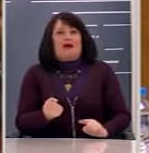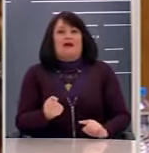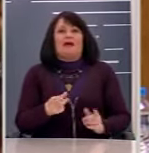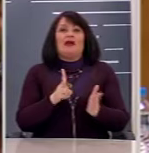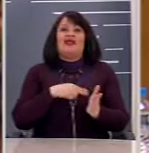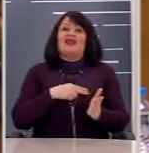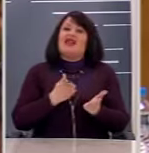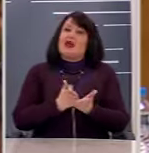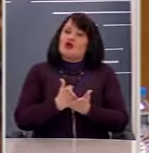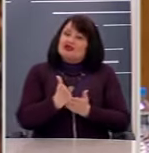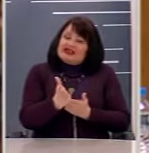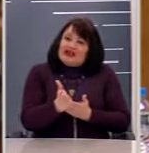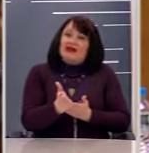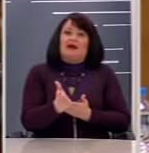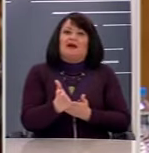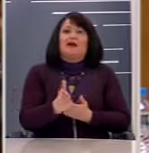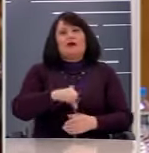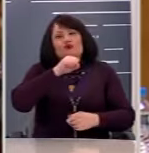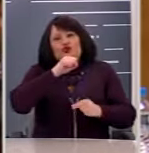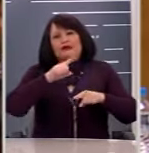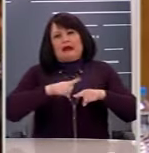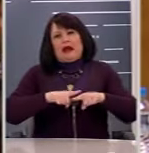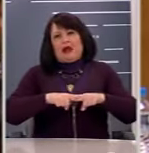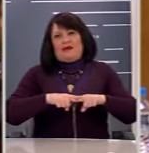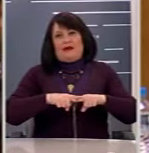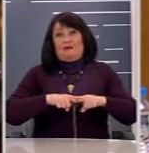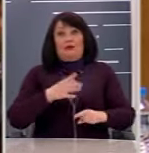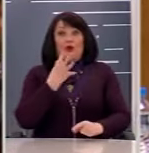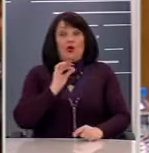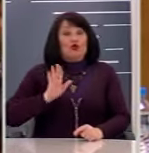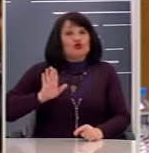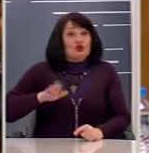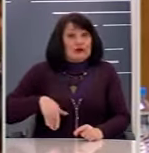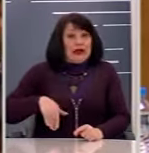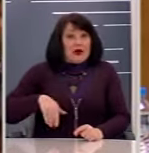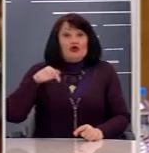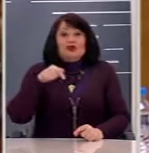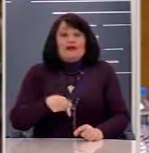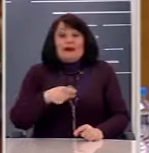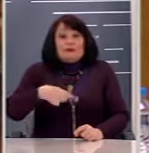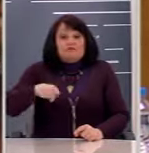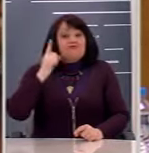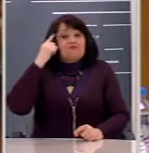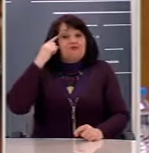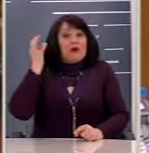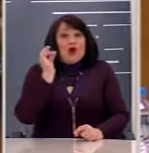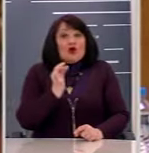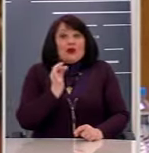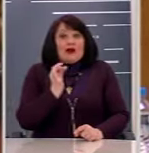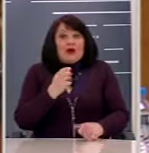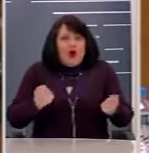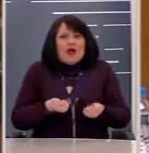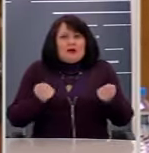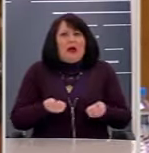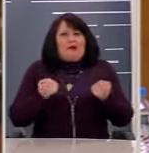δικαιοσύνης και το αίσθημα πατριωτισμού. Γιατί στο τέλος, με τη λογική αυτή που έχουμε, ό,τι έχει γίνει σε αυτή